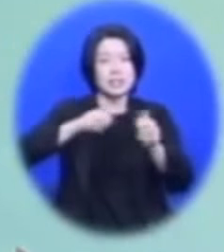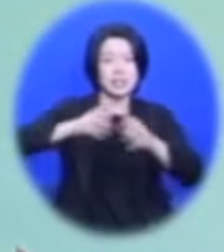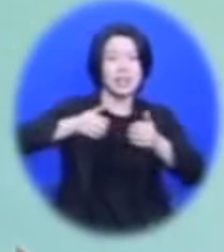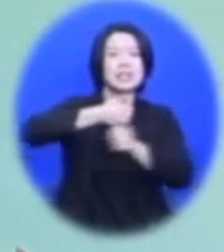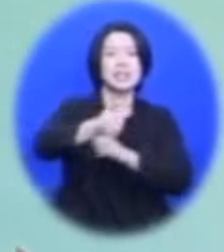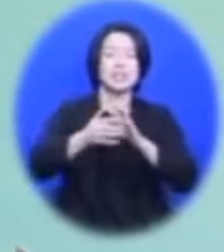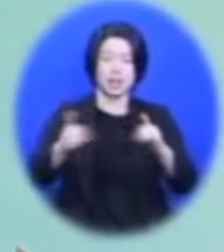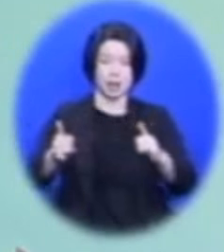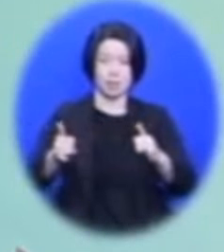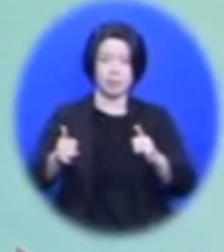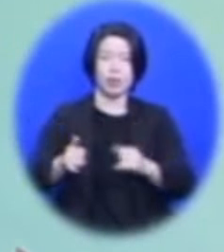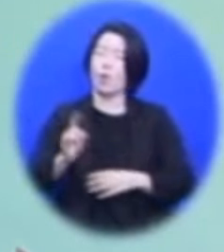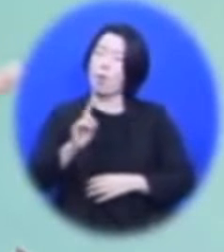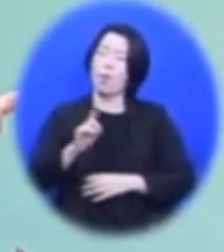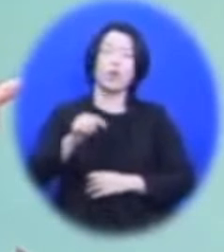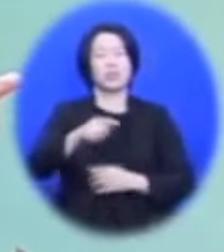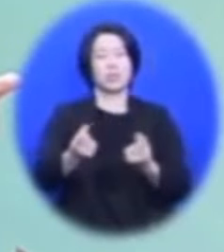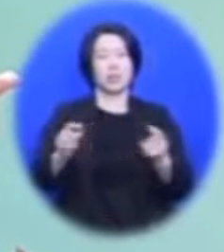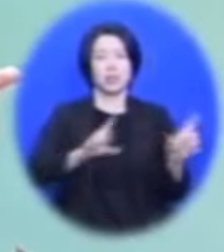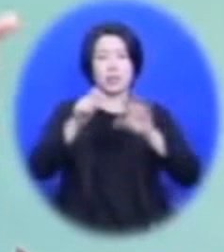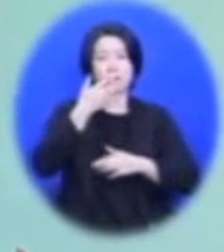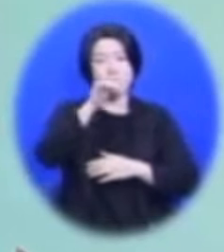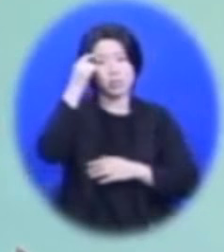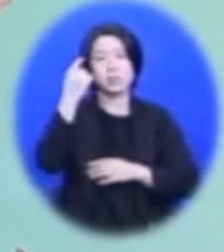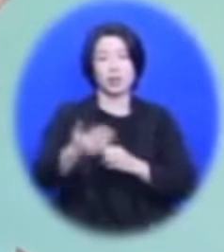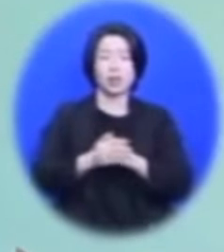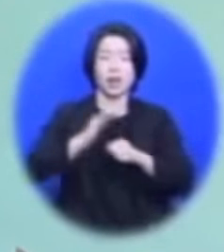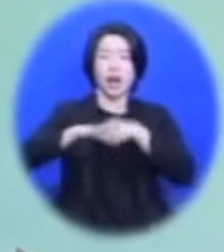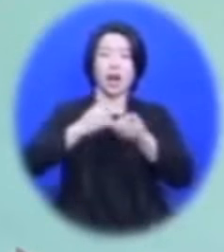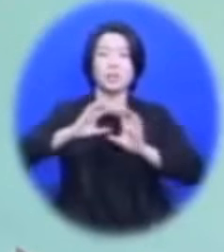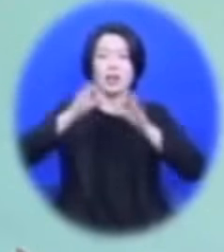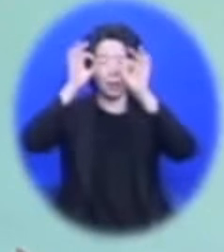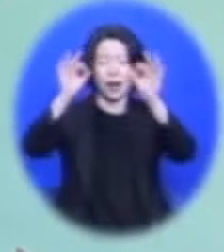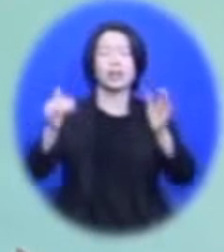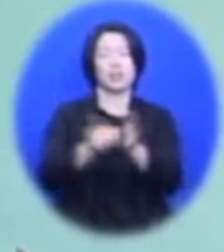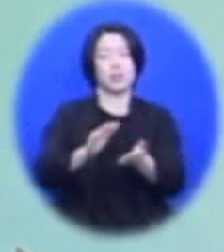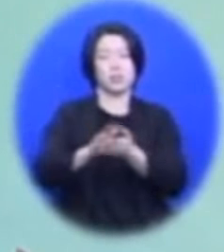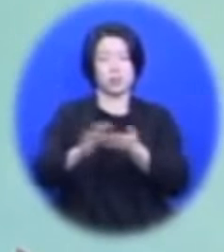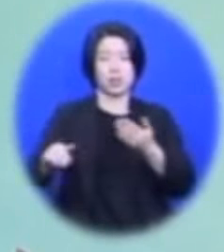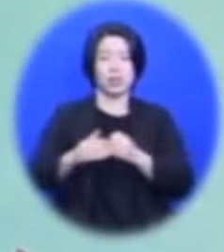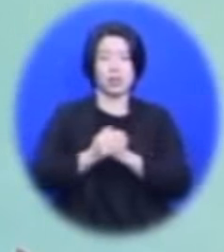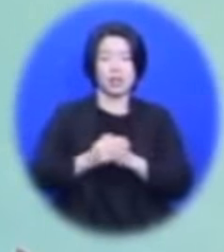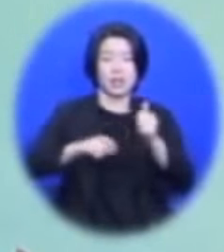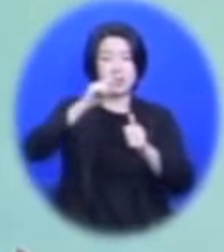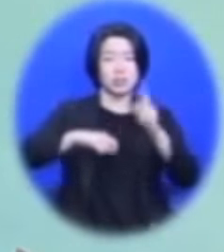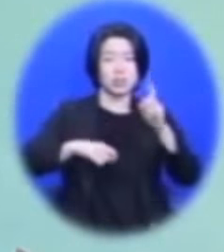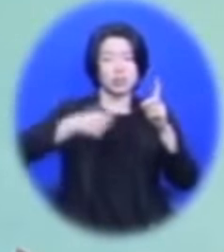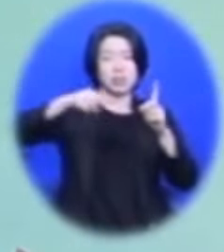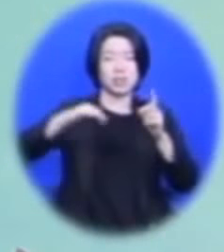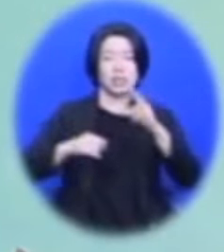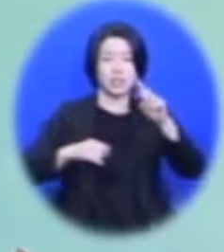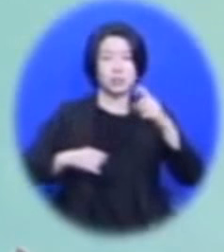사람들. 어떻게 그렇게 살았죠? 하나님의 나라를 보았기 때문입니다. 히브리서 11장